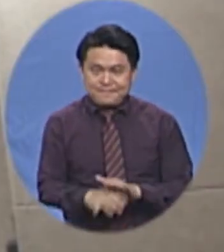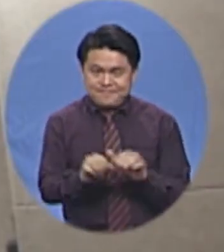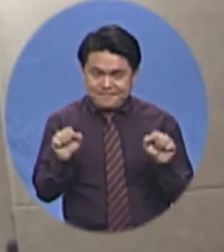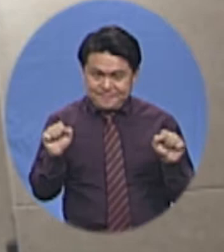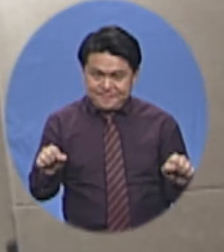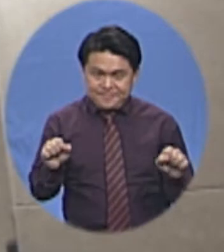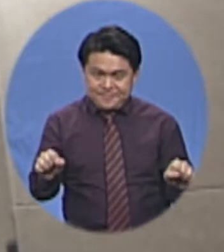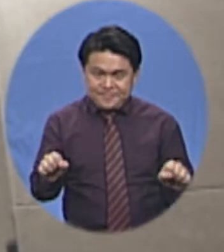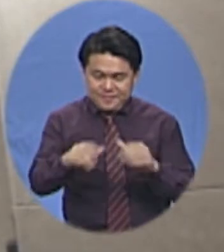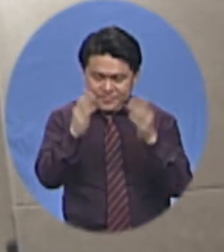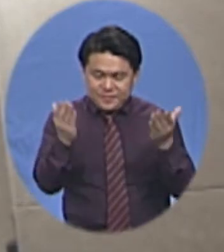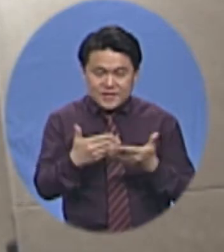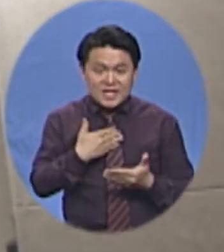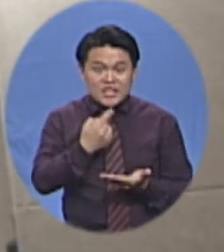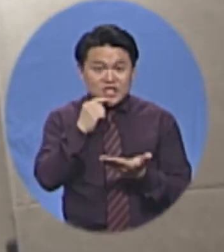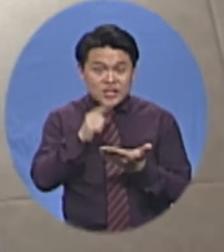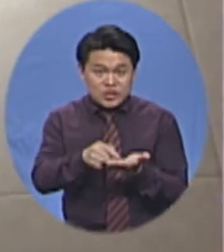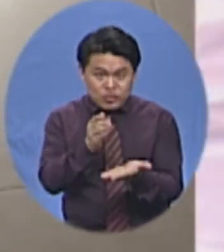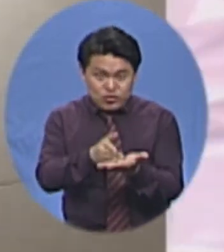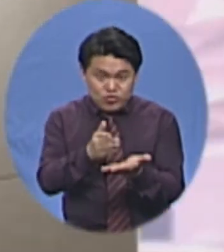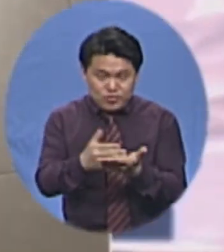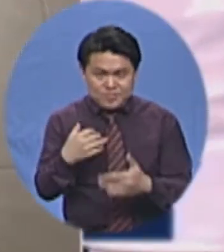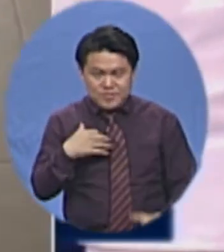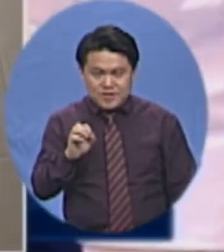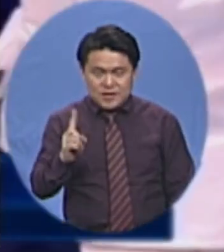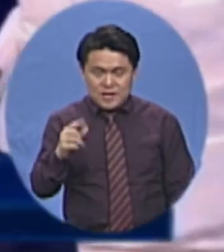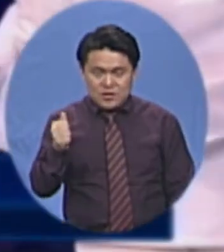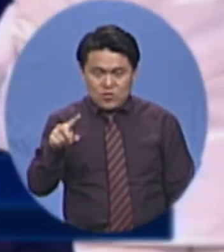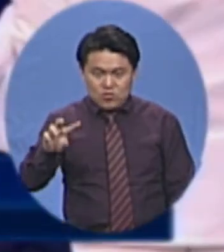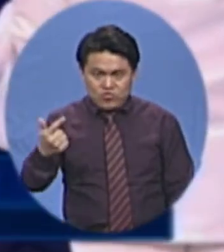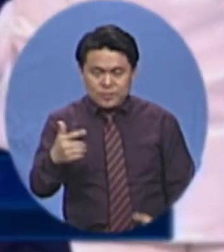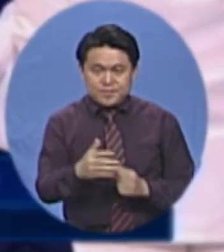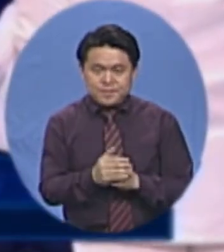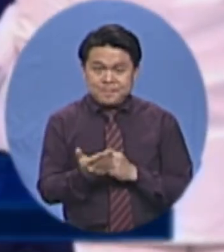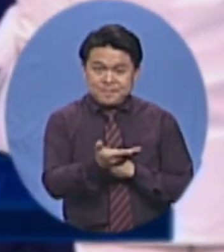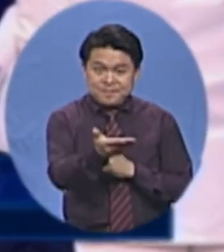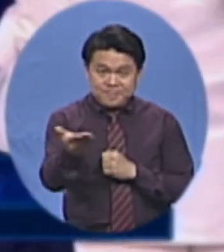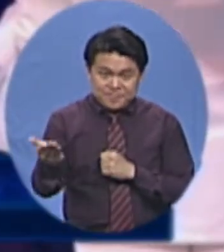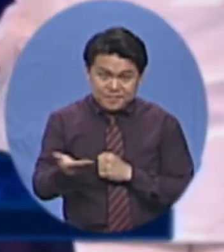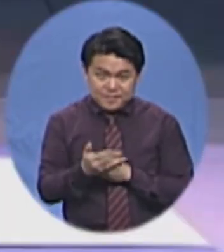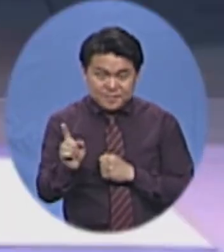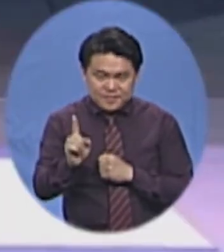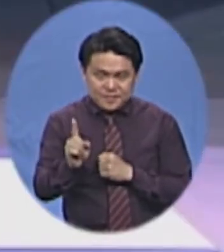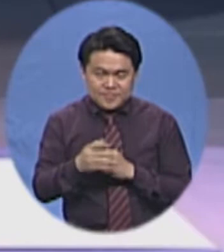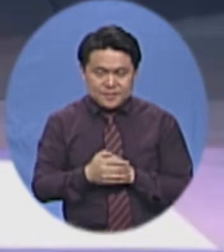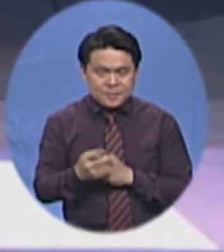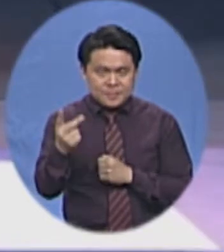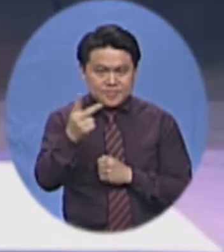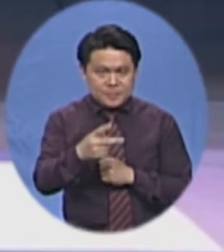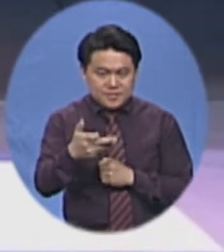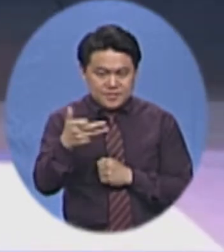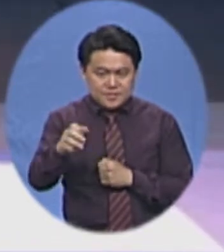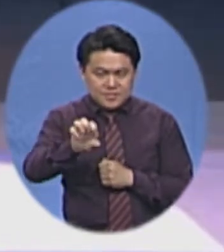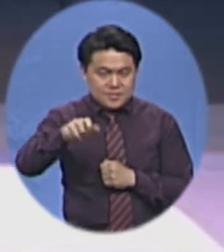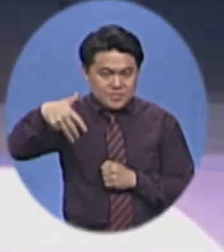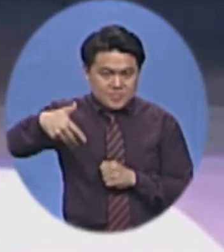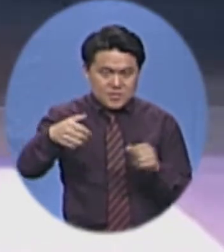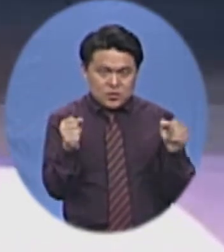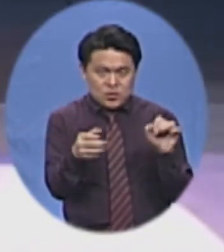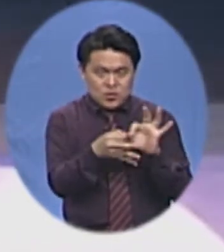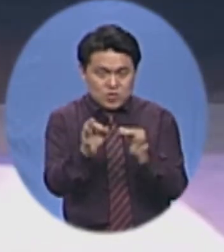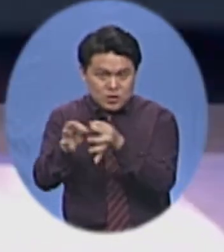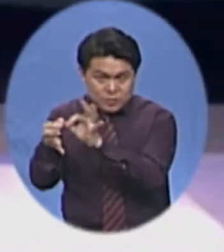안녕하세요. 모두가 알기 쉬운 소식의 안호준입니다. 시청자 여러분은 2018 평창